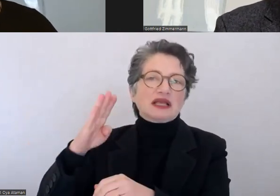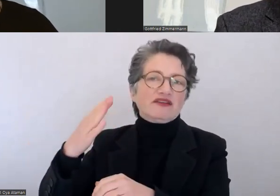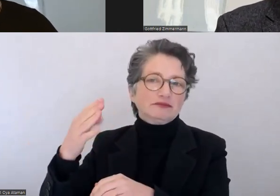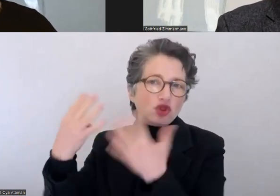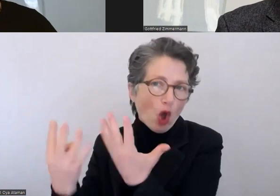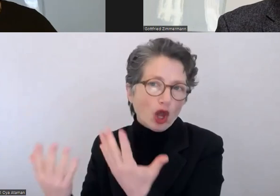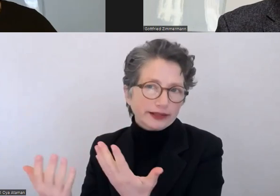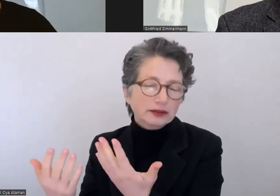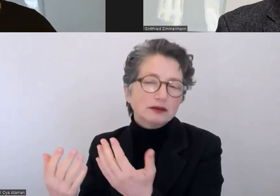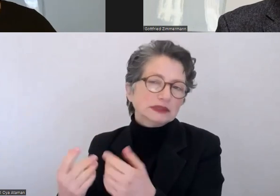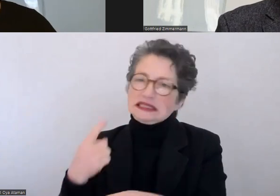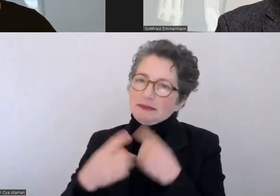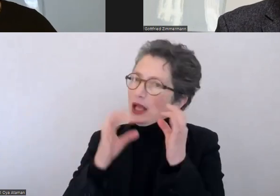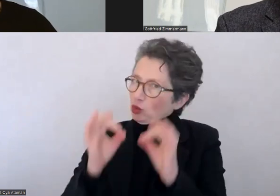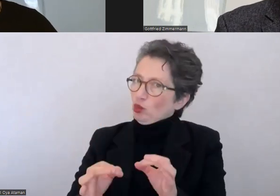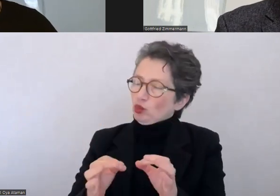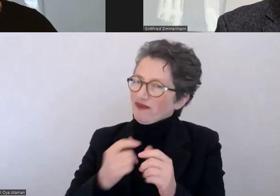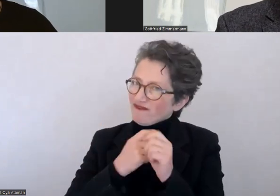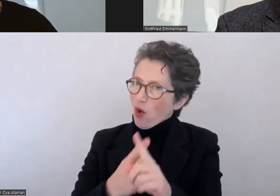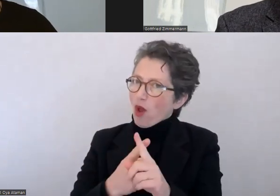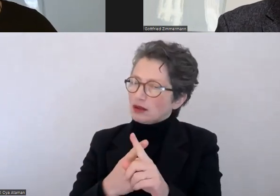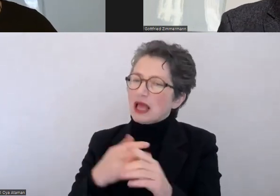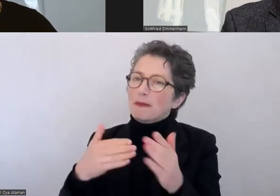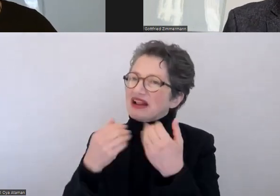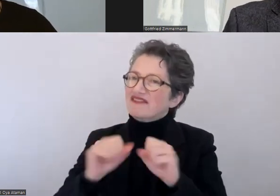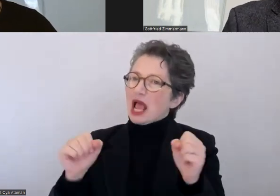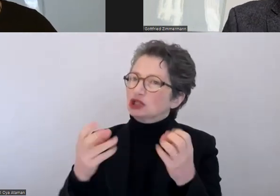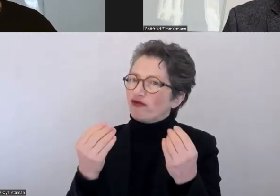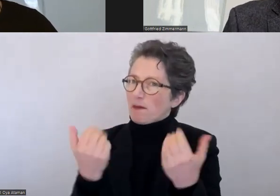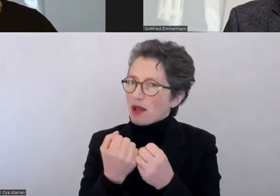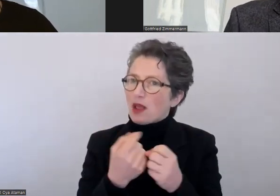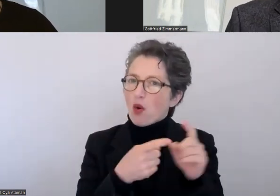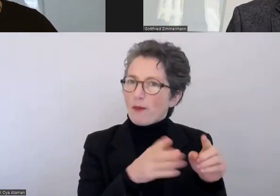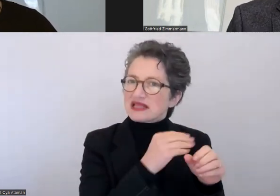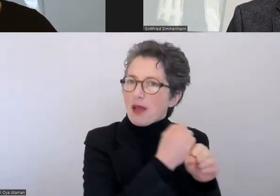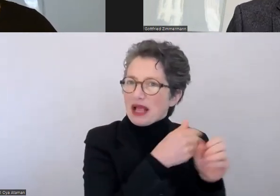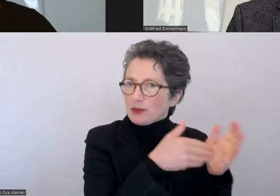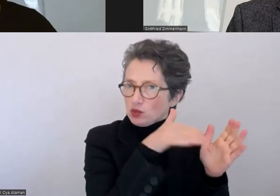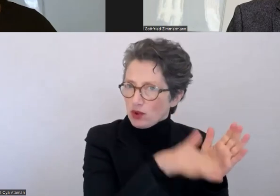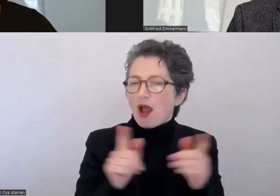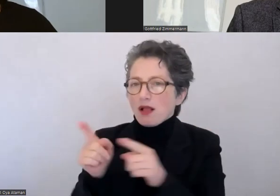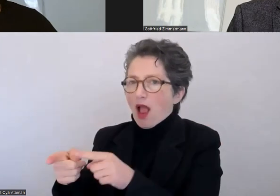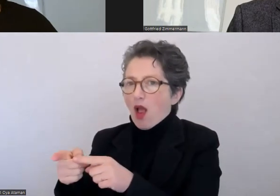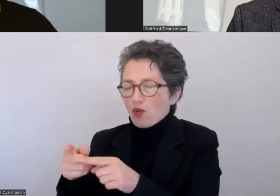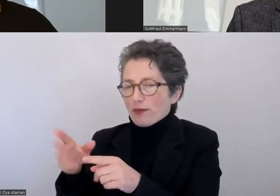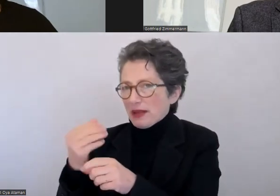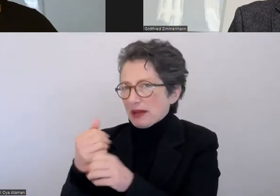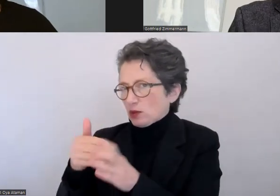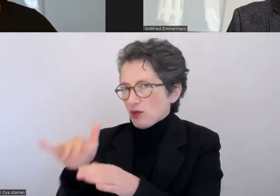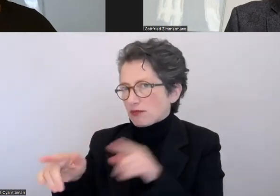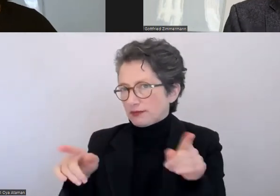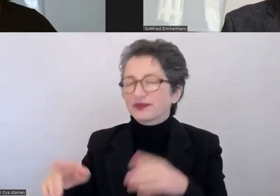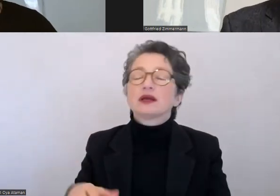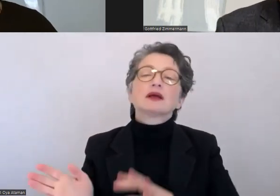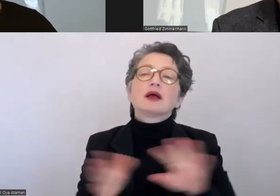gut, sich daran zu halten, barrierefreie Software zu erstellen. Oder muss ich stellen? Öffentliche Stellen, ja,